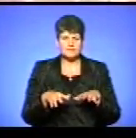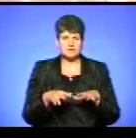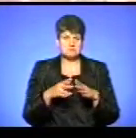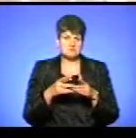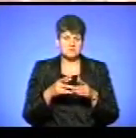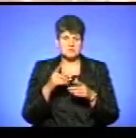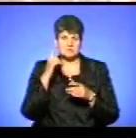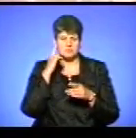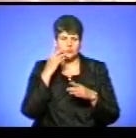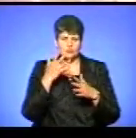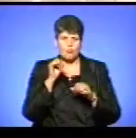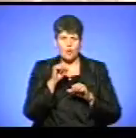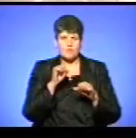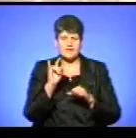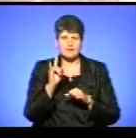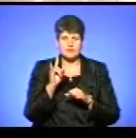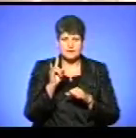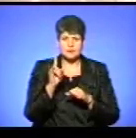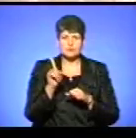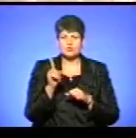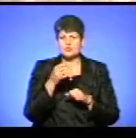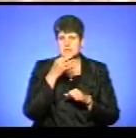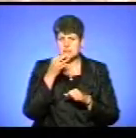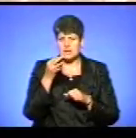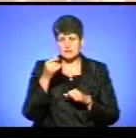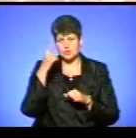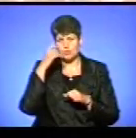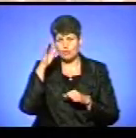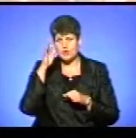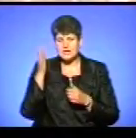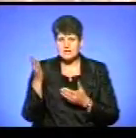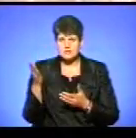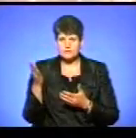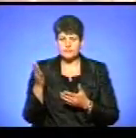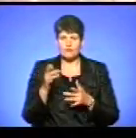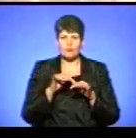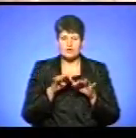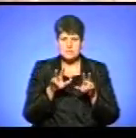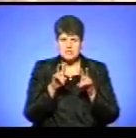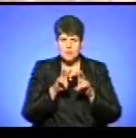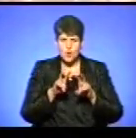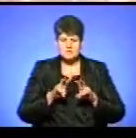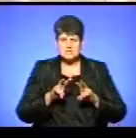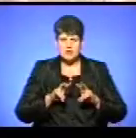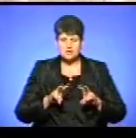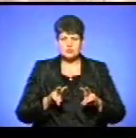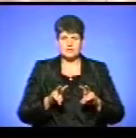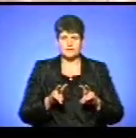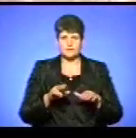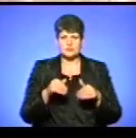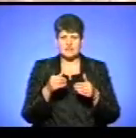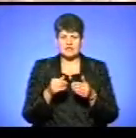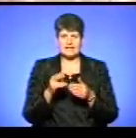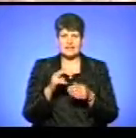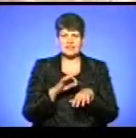Запідозрено побиття дитини, про що повідомлено поліцію. В процесі обстеження виставлено